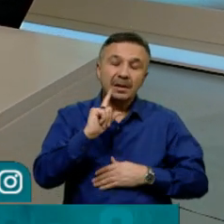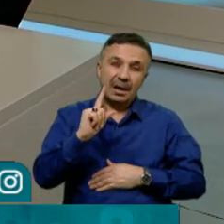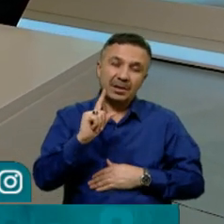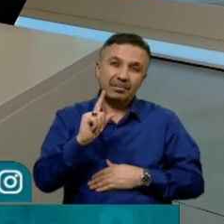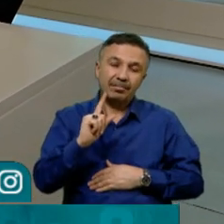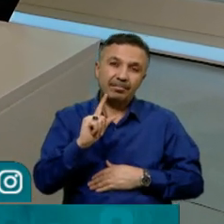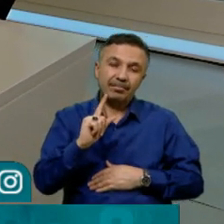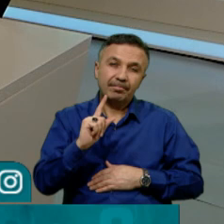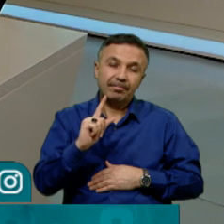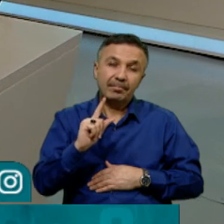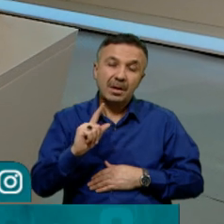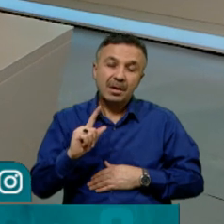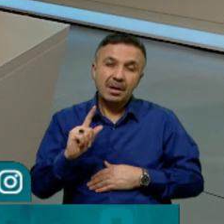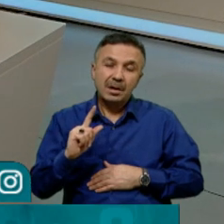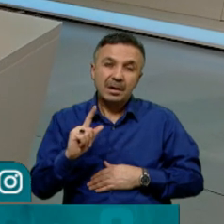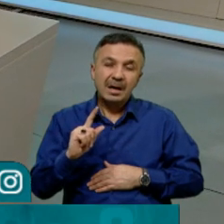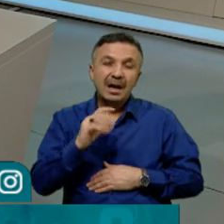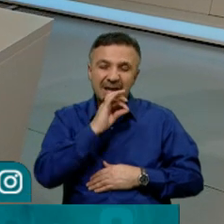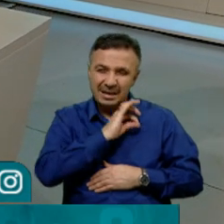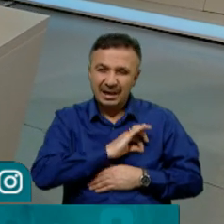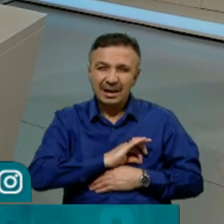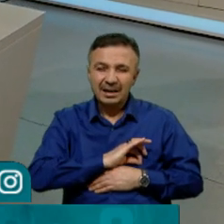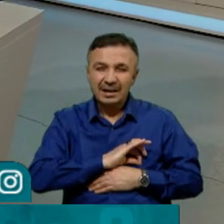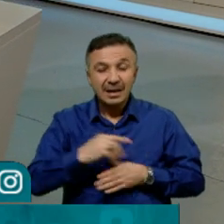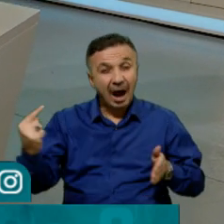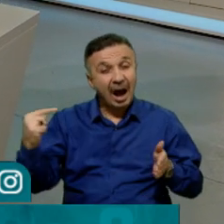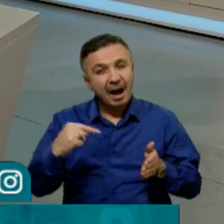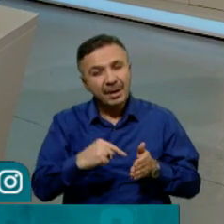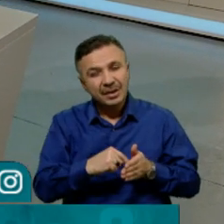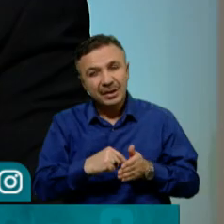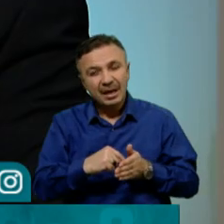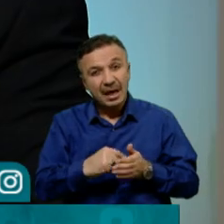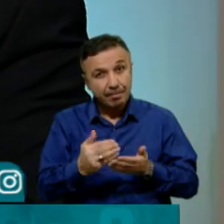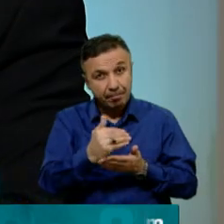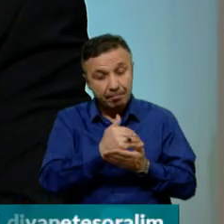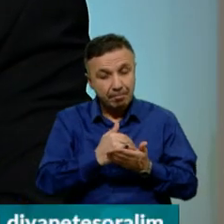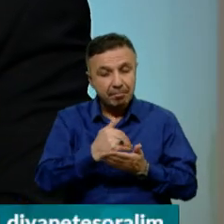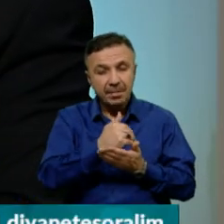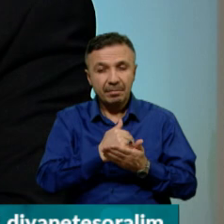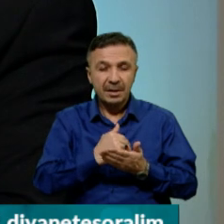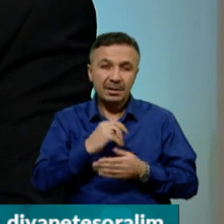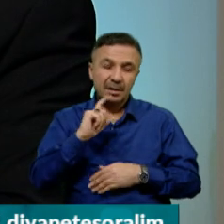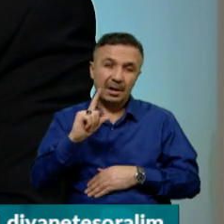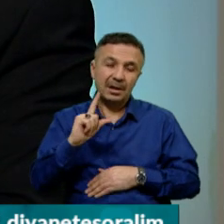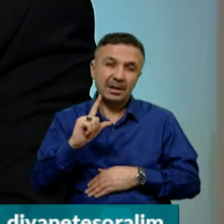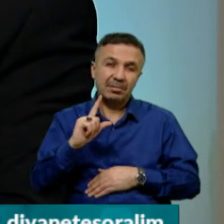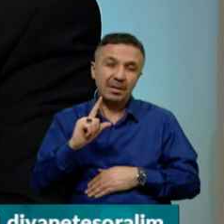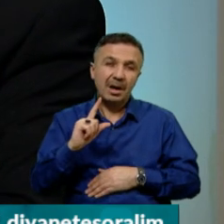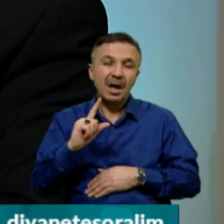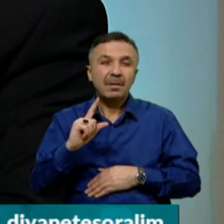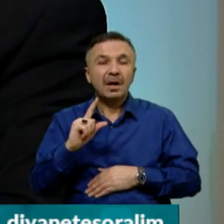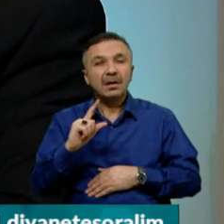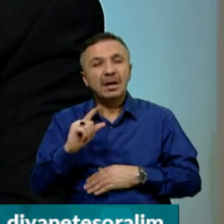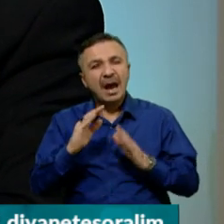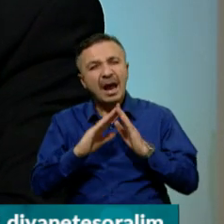kar amaçlı nemalandırılması işte başka gayrimenkul alıp satma yoluyla